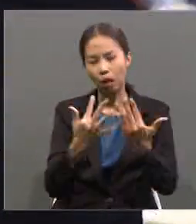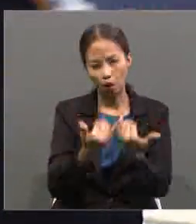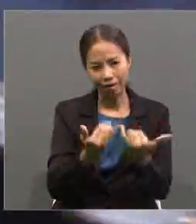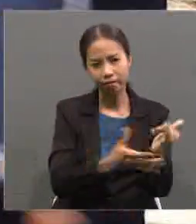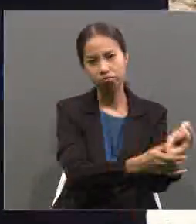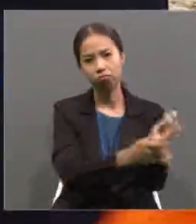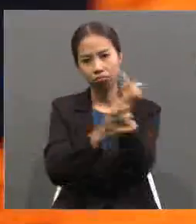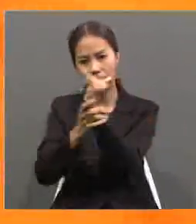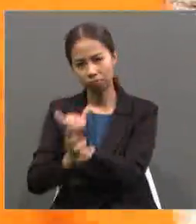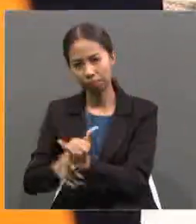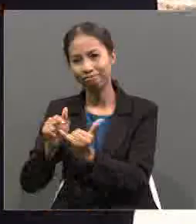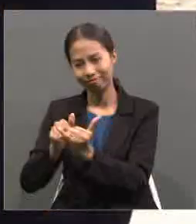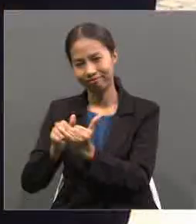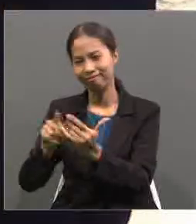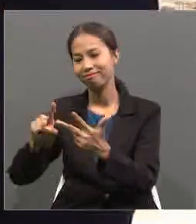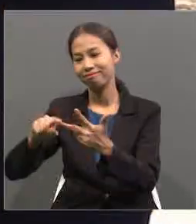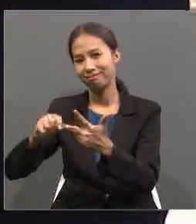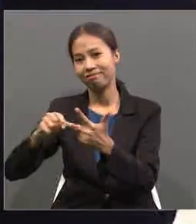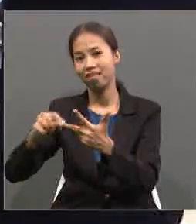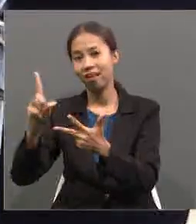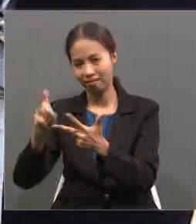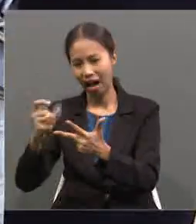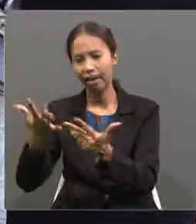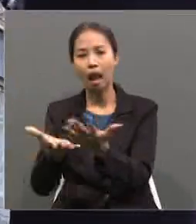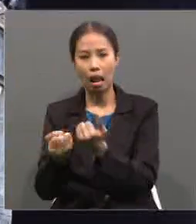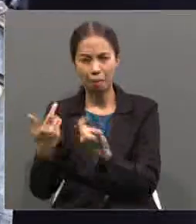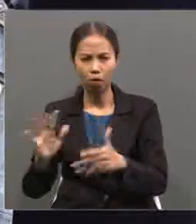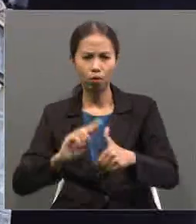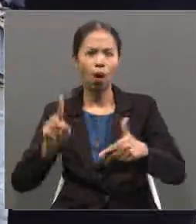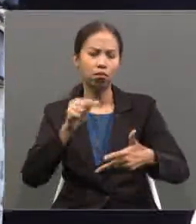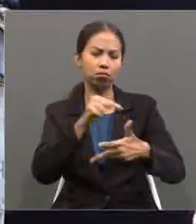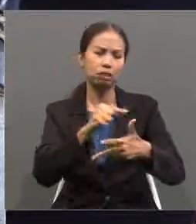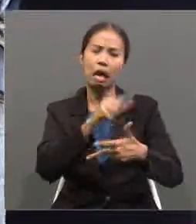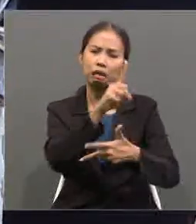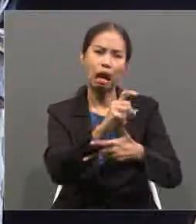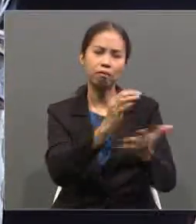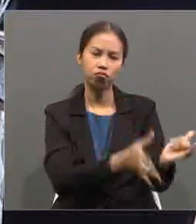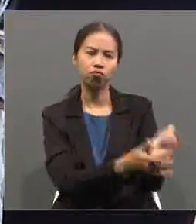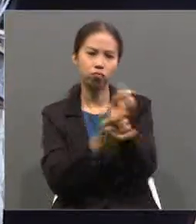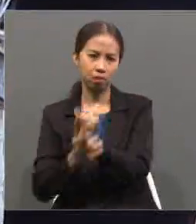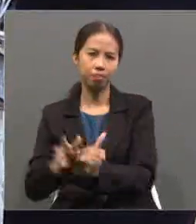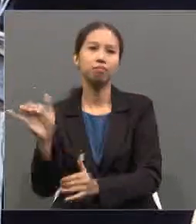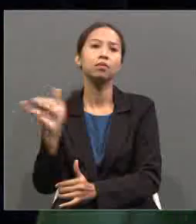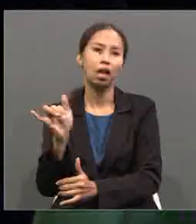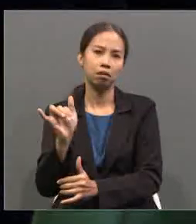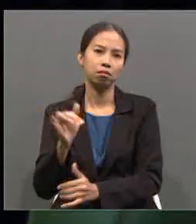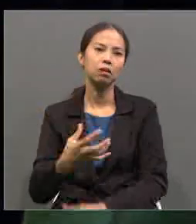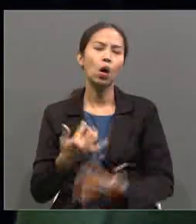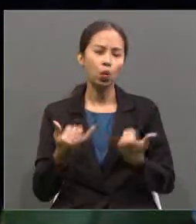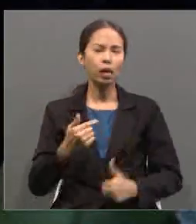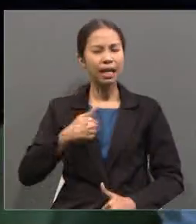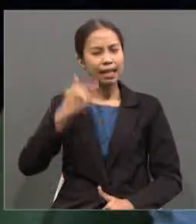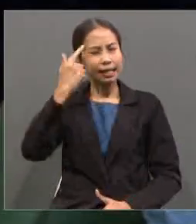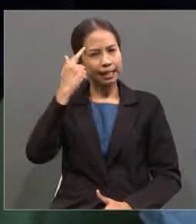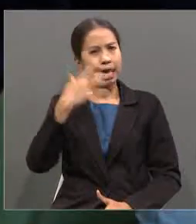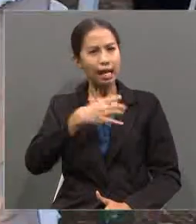นั้นนะครับลูกชายคนทำงานที่เกาหลีใต้เกาหลีใต้ใช่ค่ะคุณพ่อก็บอกว่าตอนนี้ไม่อยากได้ได้อะไรและอยากให้ลูกชายคนโตเนี่ยเดินทางกลับมาอยู่